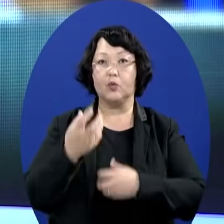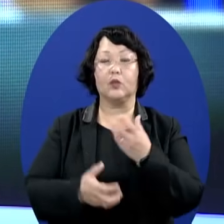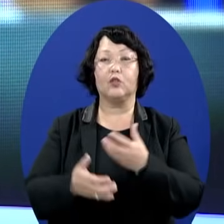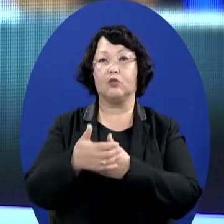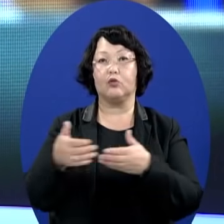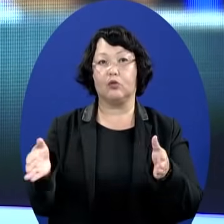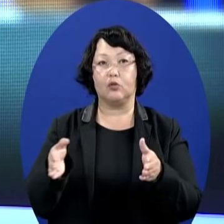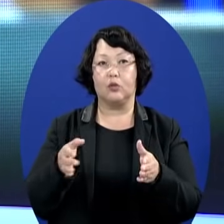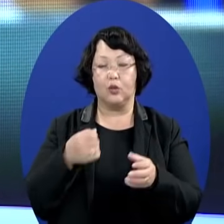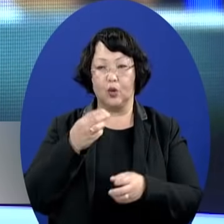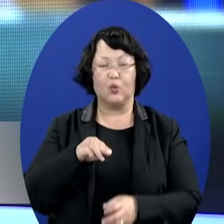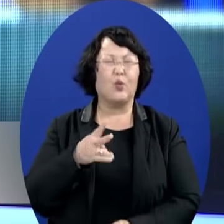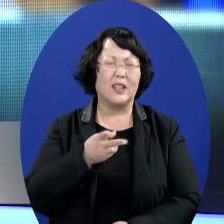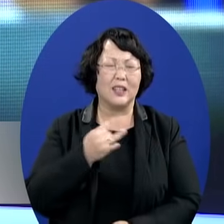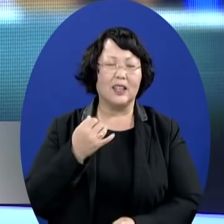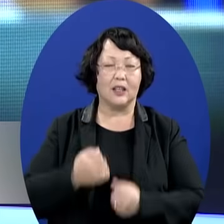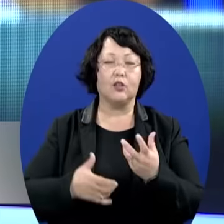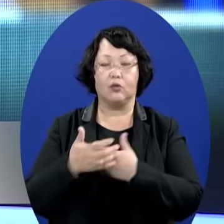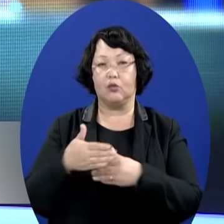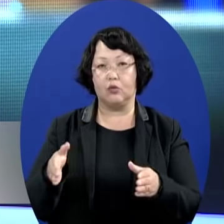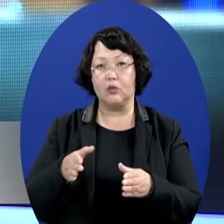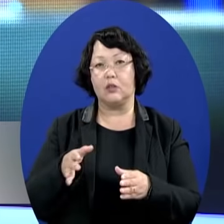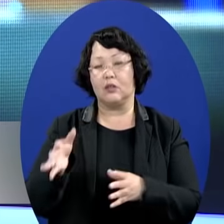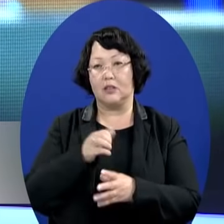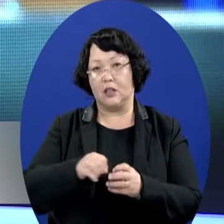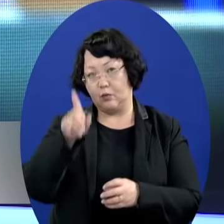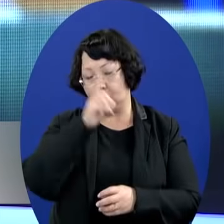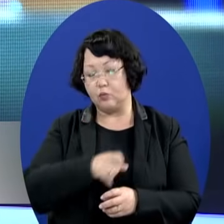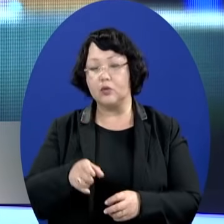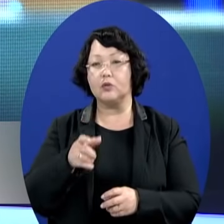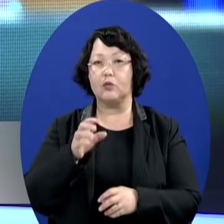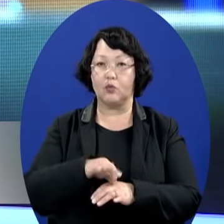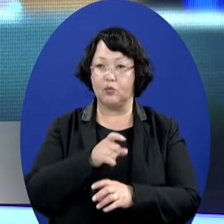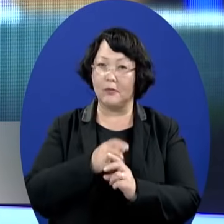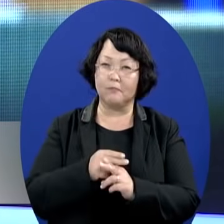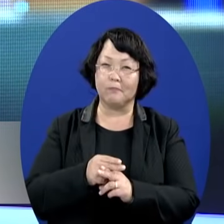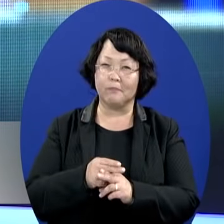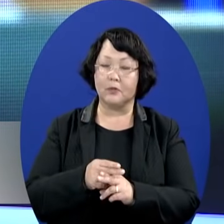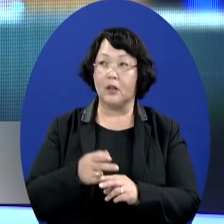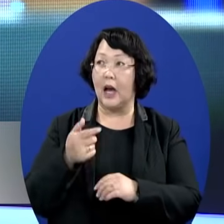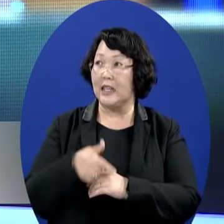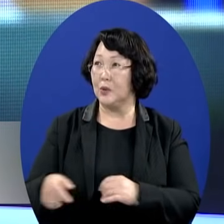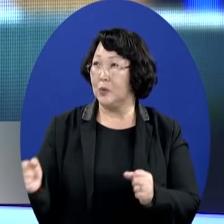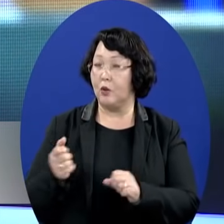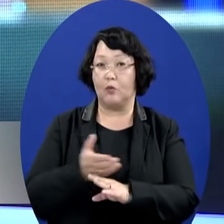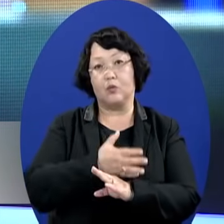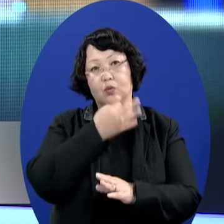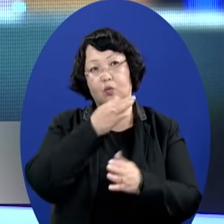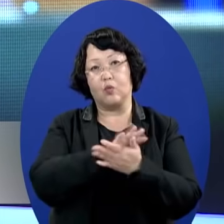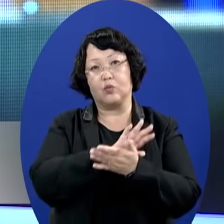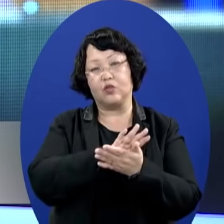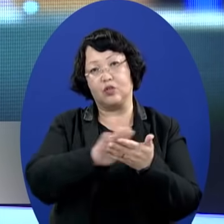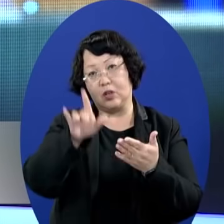илэхгүй зарим шаардлагатай хаалгаг хийж чадахгүй байна. Эмчнэр өвчтөн бүртээ эмнэлгийн тусламж хүртээмжтэй үзүүлэхийг хүйтний удирлаас өмнө шин эмнэлэгтэй нүүж очихыг хүсэж